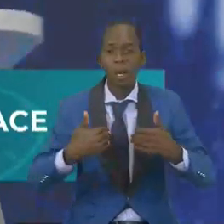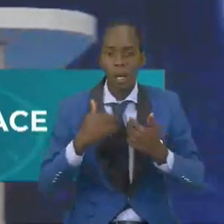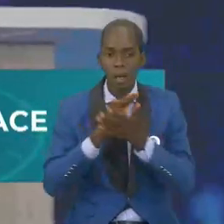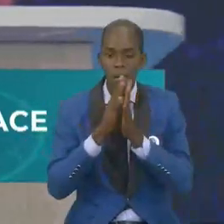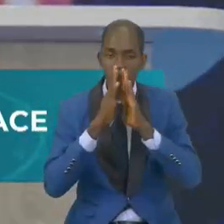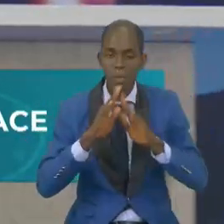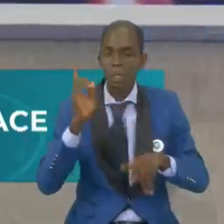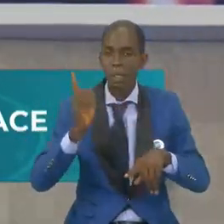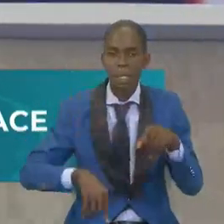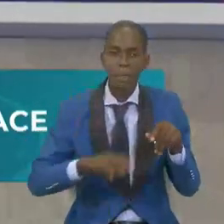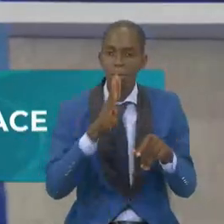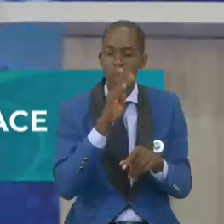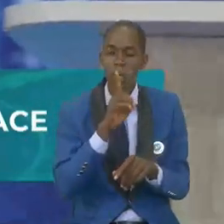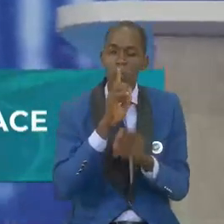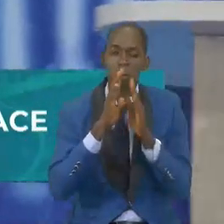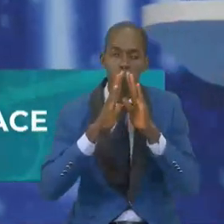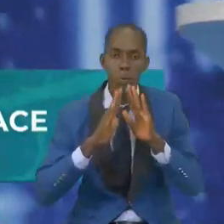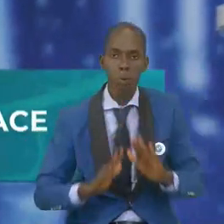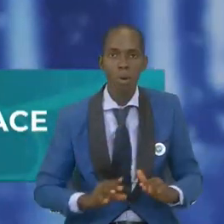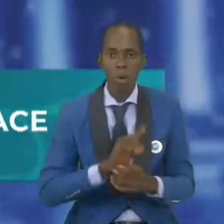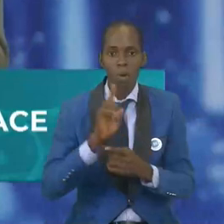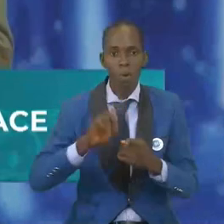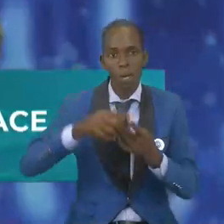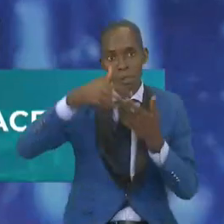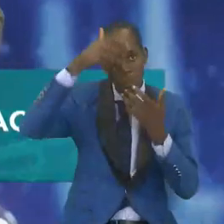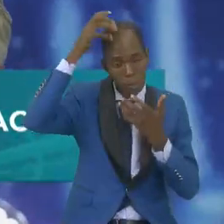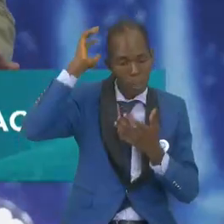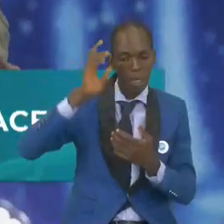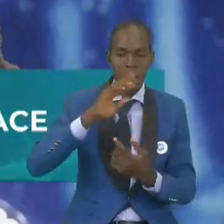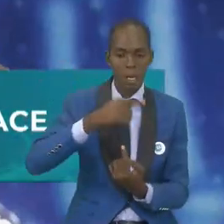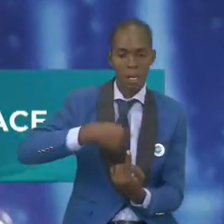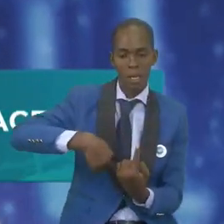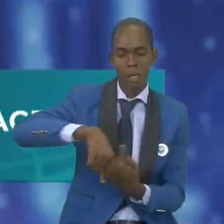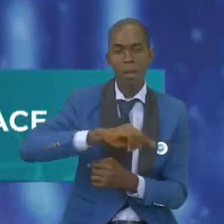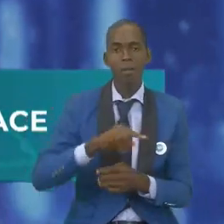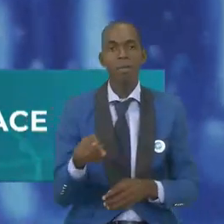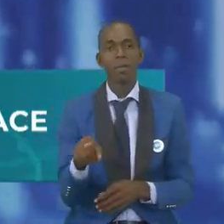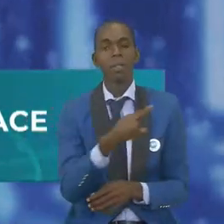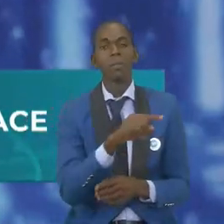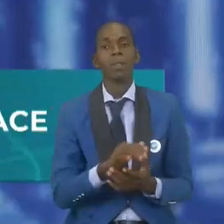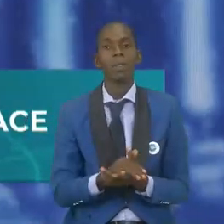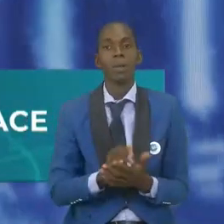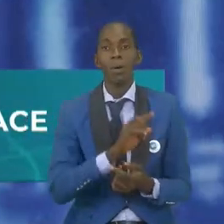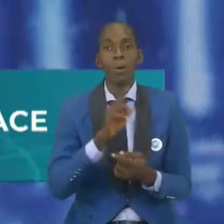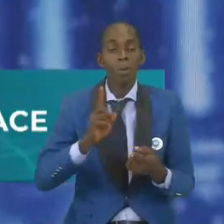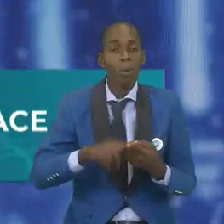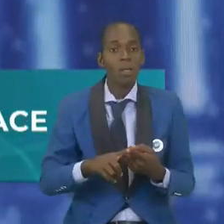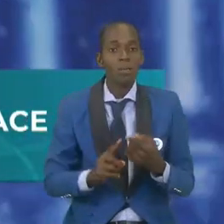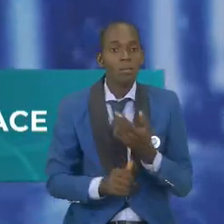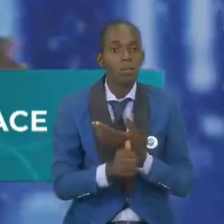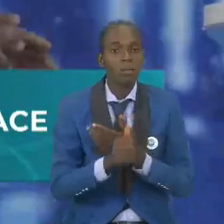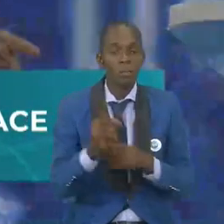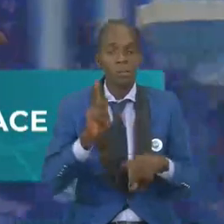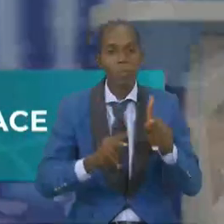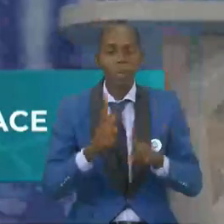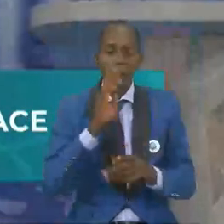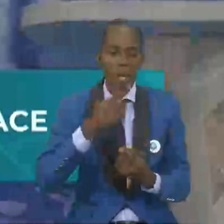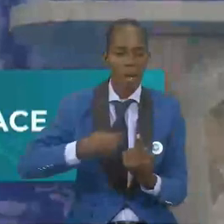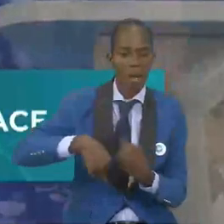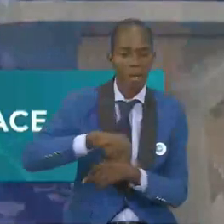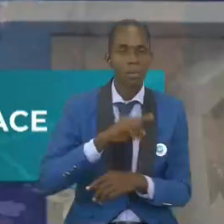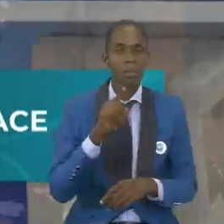lions. Plusieurs ne peuvent pas être en paix, peuvent pas garder leur paix quand les ennemis sont